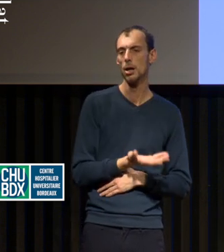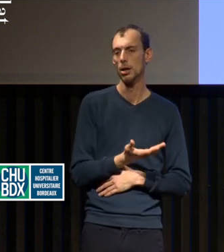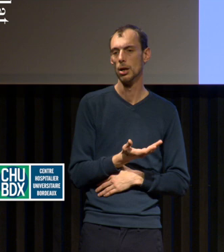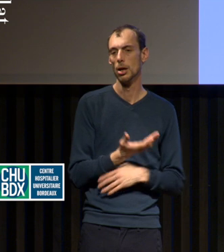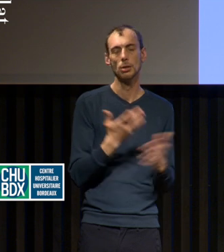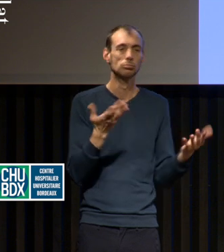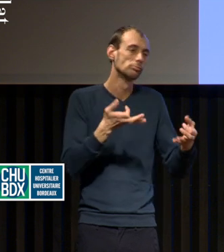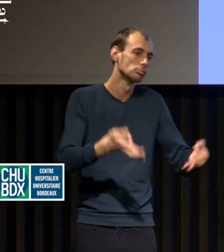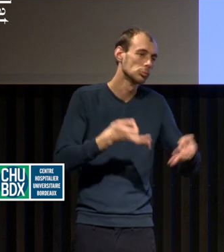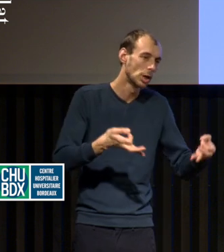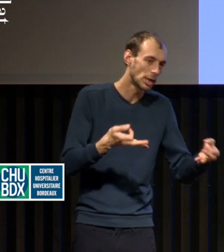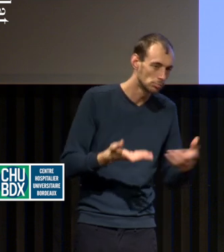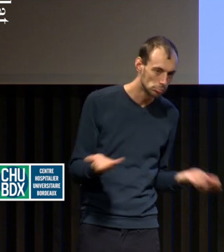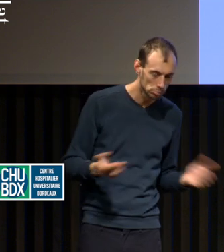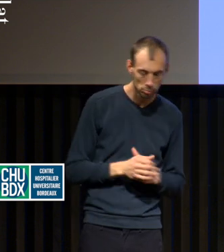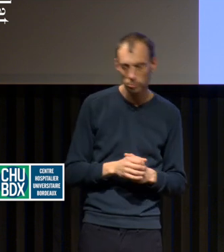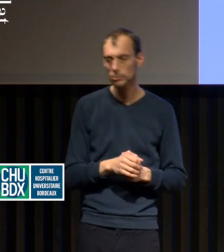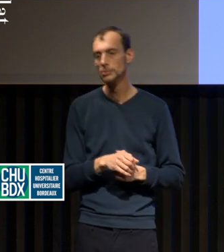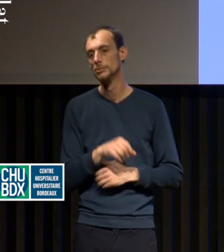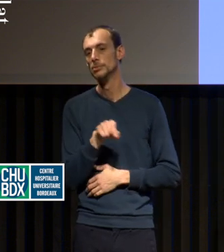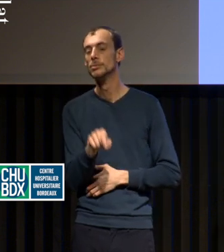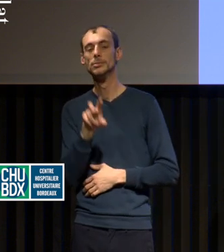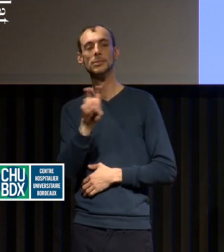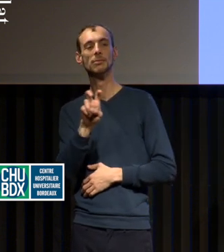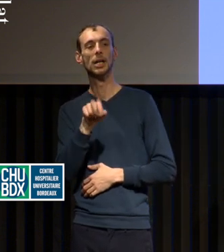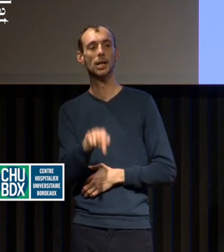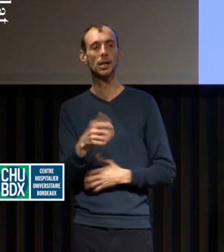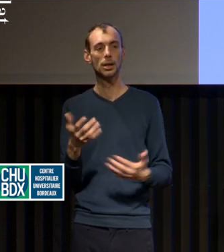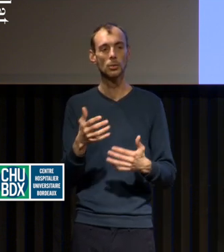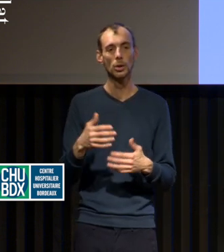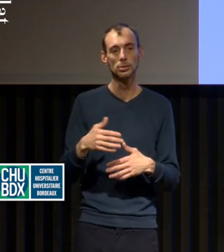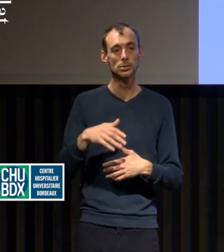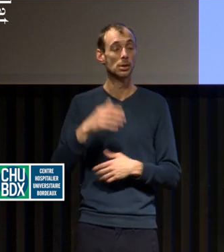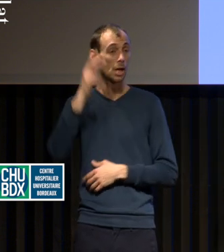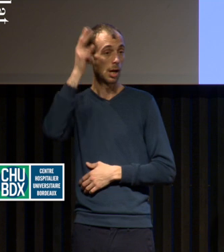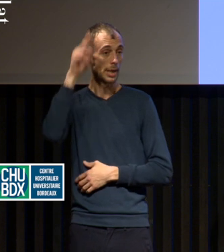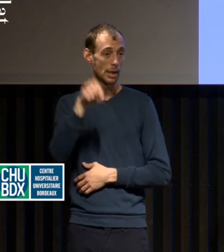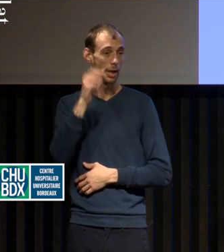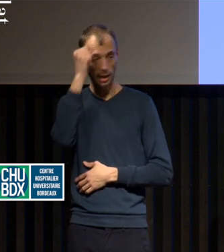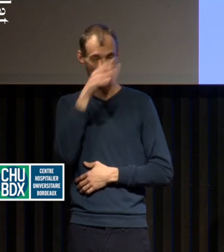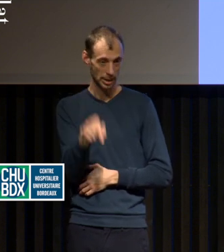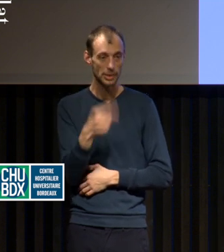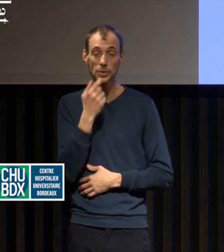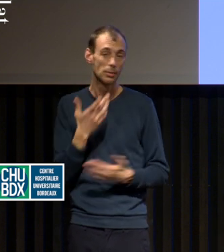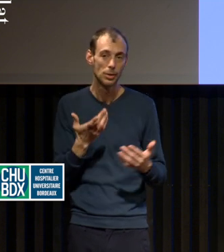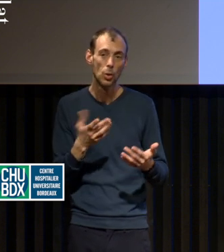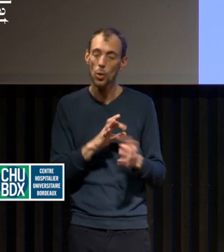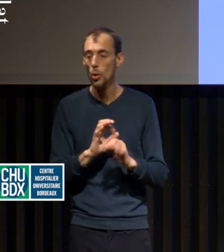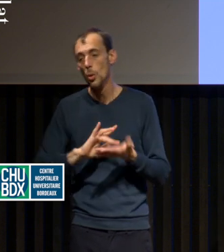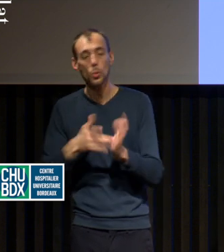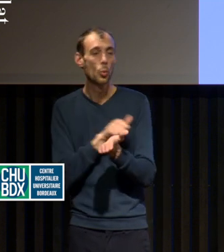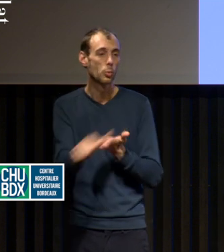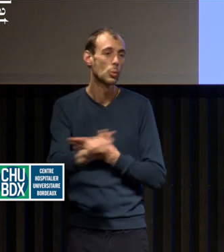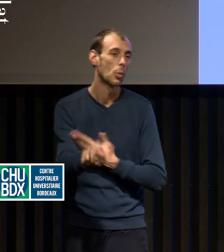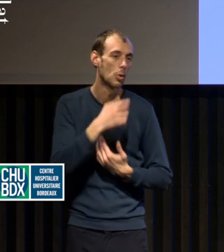standard. En vert, ce sont les Indiens d'Amérique, donc ils les ont pas tous exterminés, il en reste encore quelques-uns